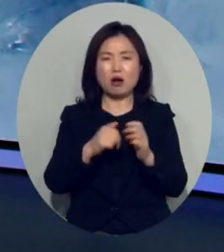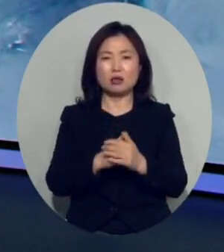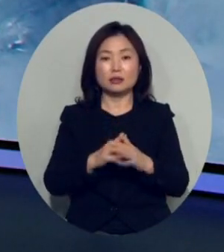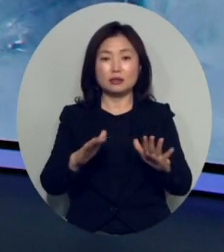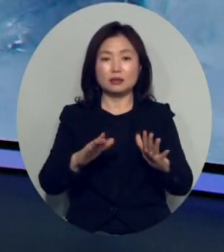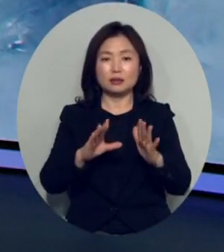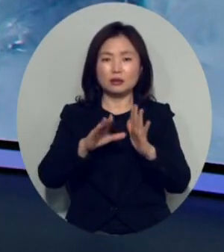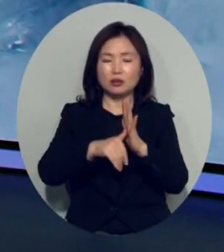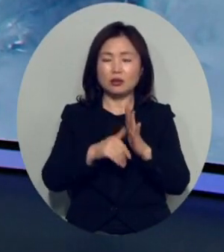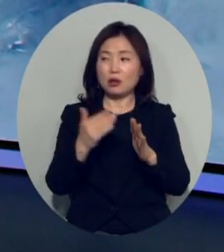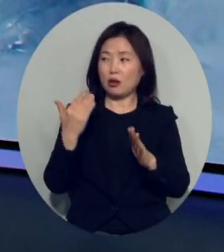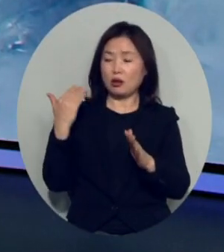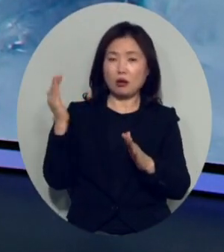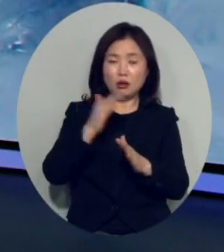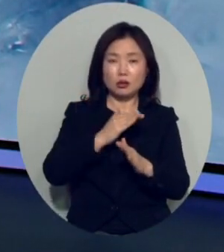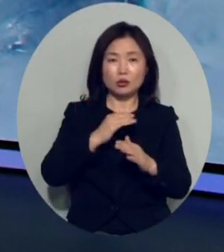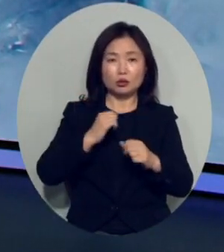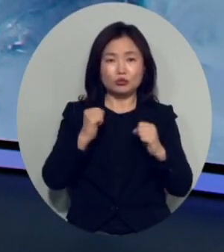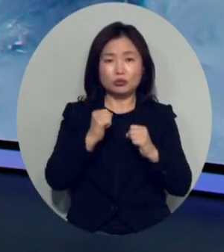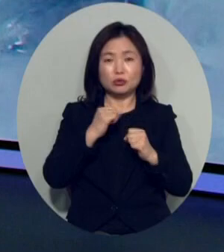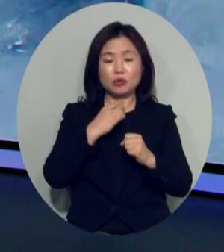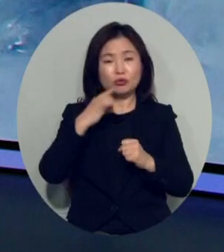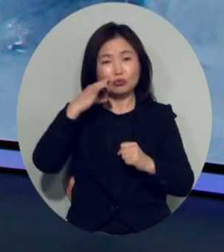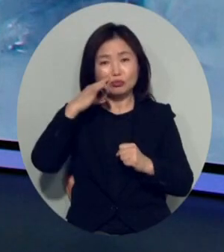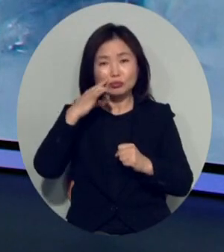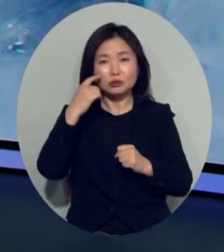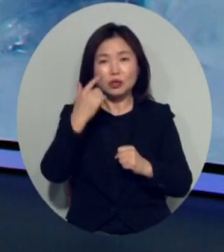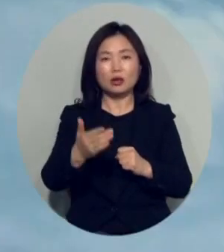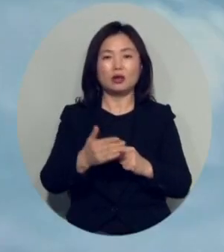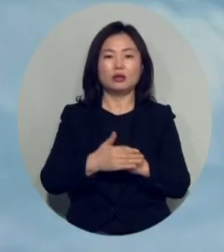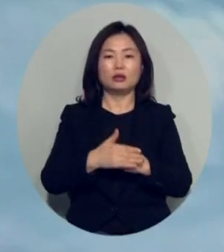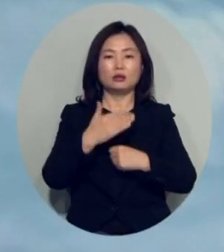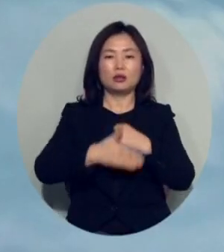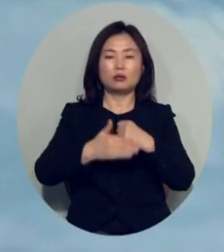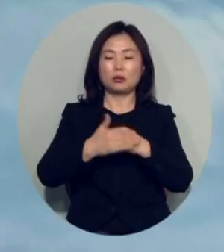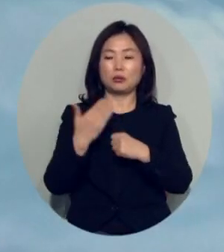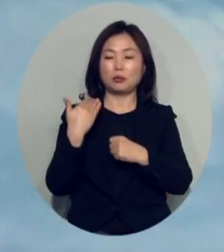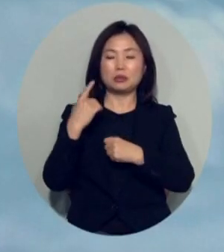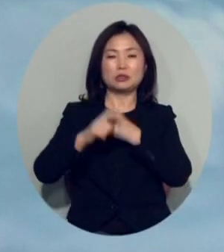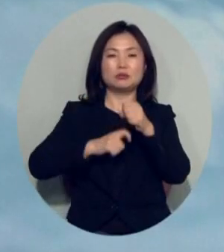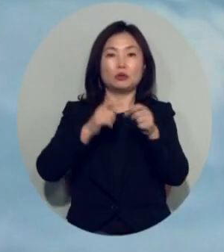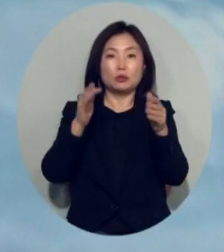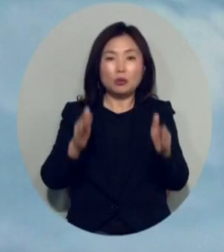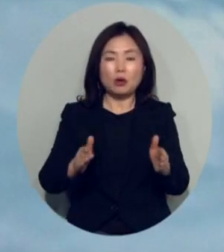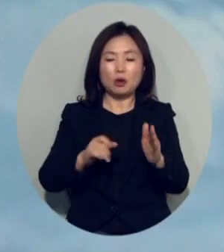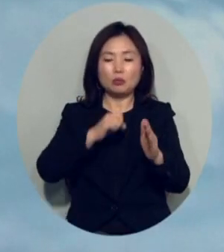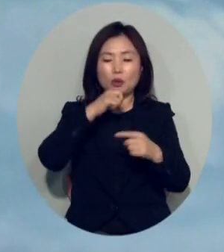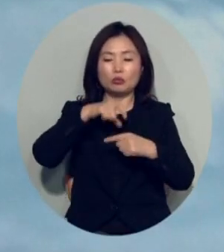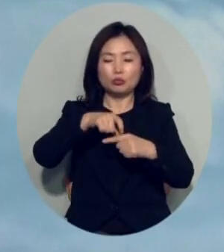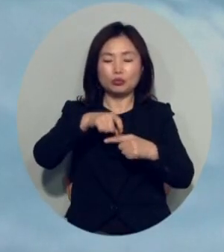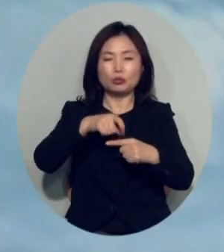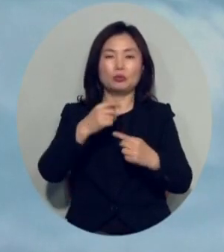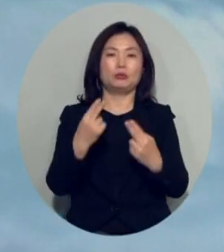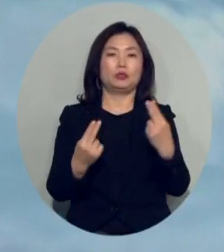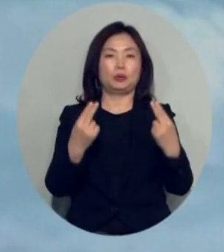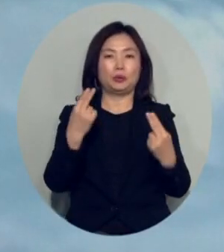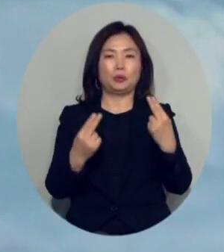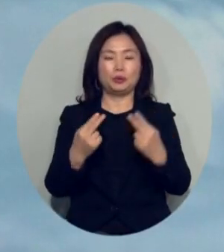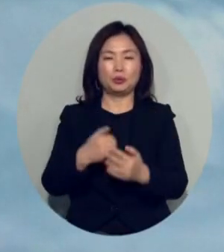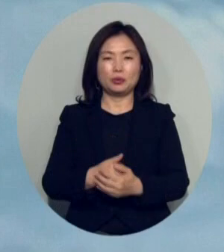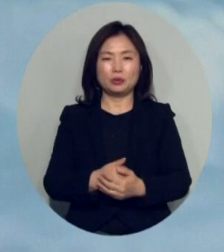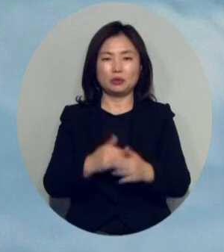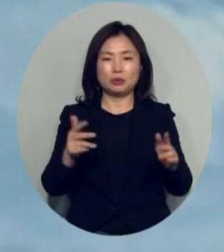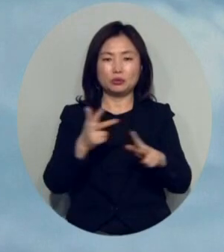않았습니다 원래이 시기에 이렇게 추웠는지 궁금하시죠 그래서 대구의 기온을 최근 10년 동안의 평년과과